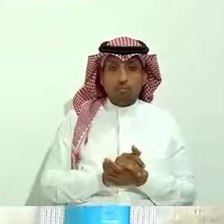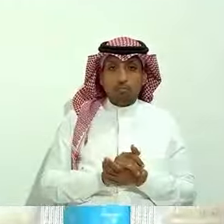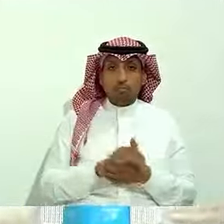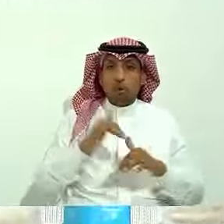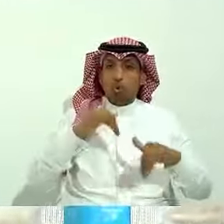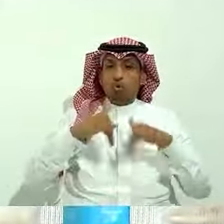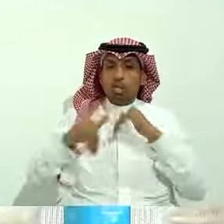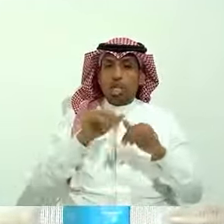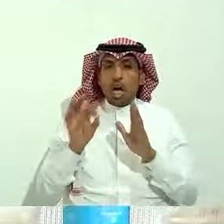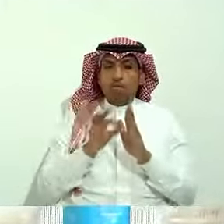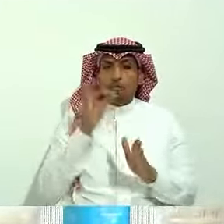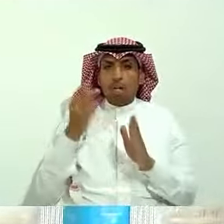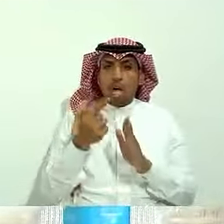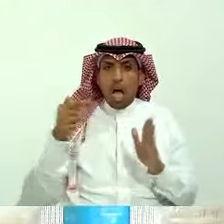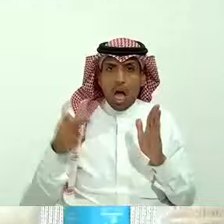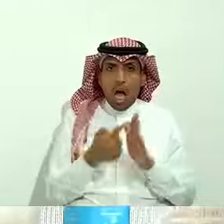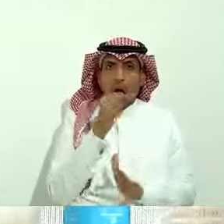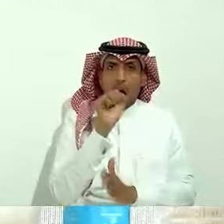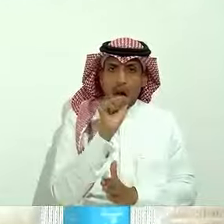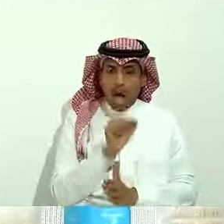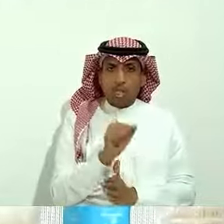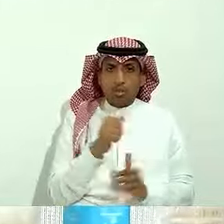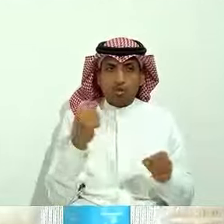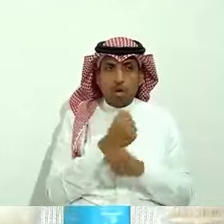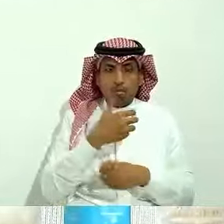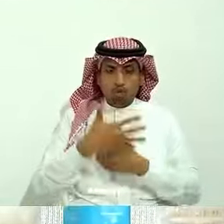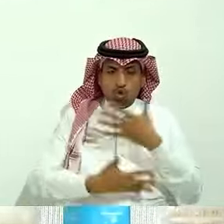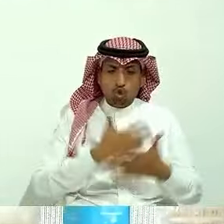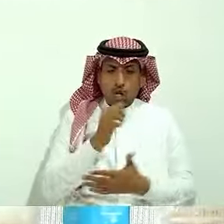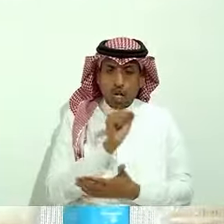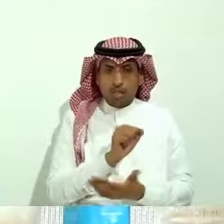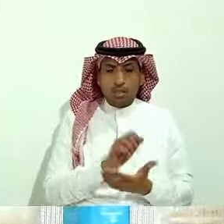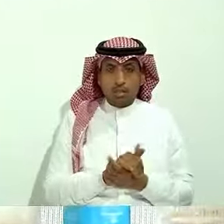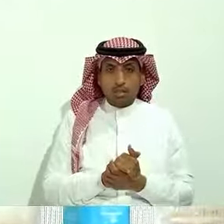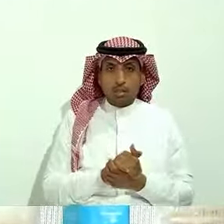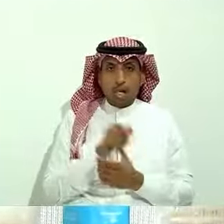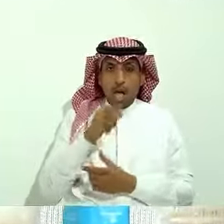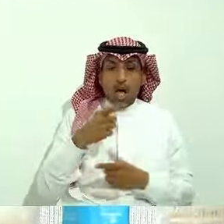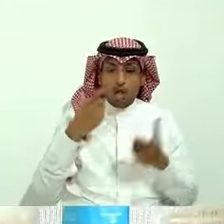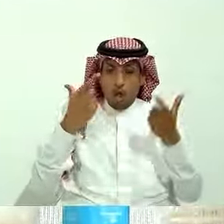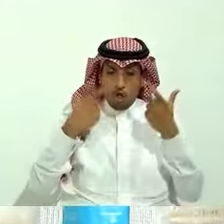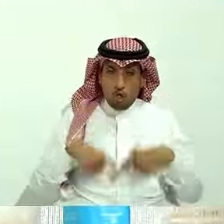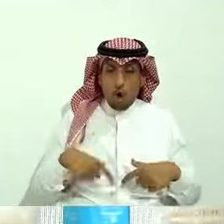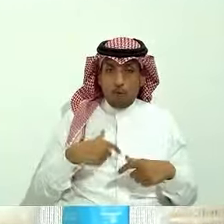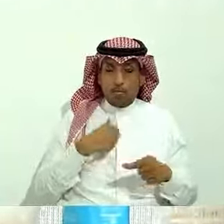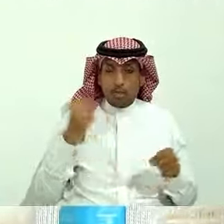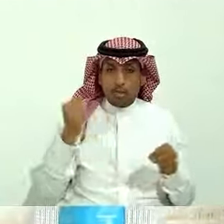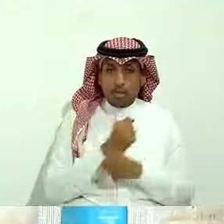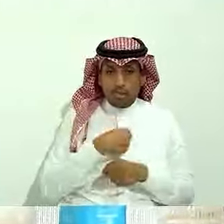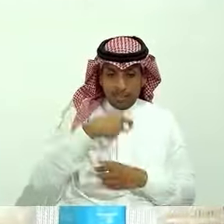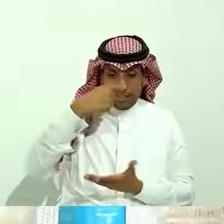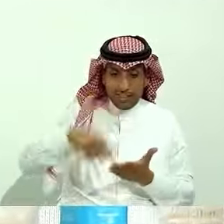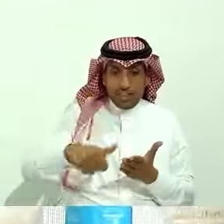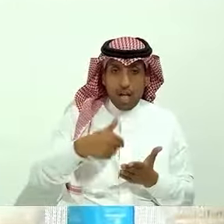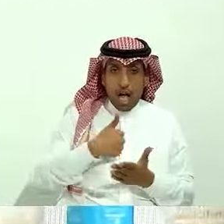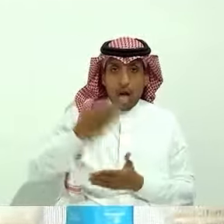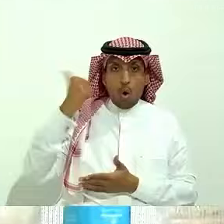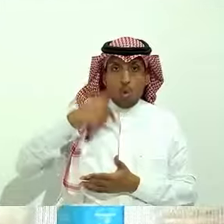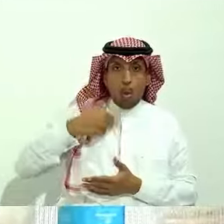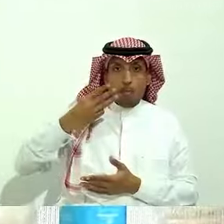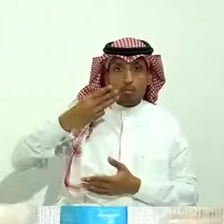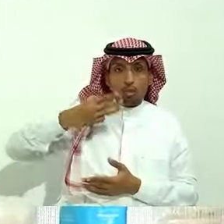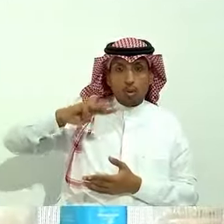إبرة مخصوصة وطريقة مخصوصة في الشغل. هذا الثوب أنا اشتريته وأنا في المرحلة المتوسطة من